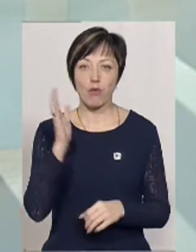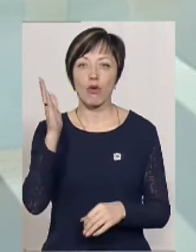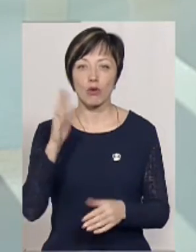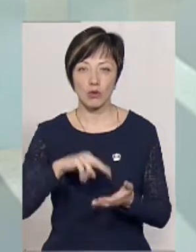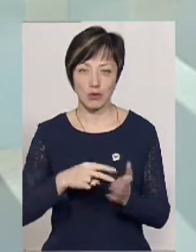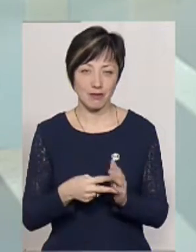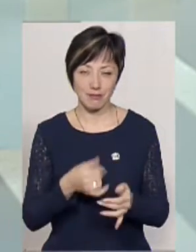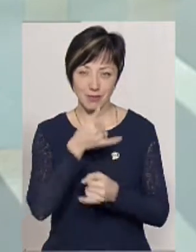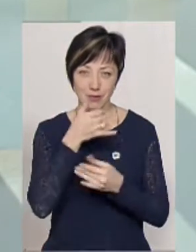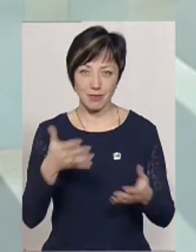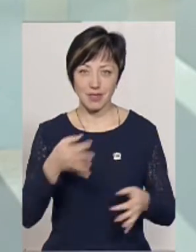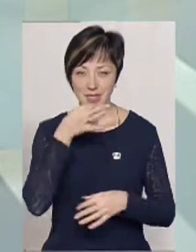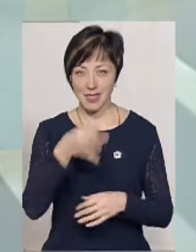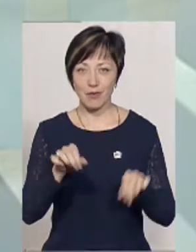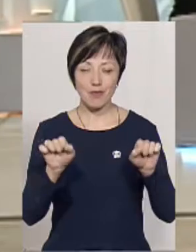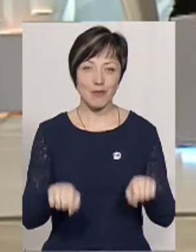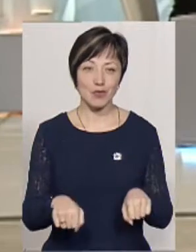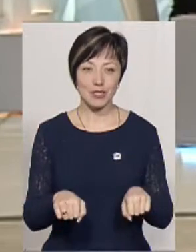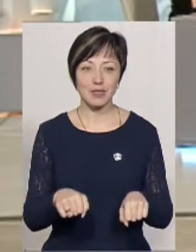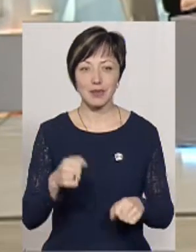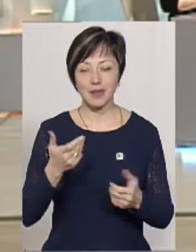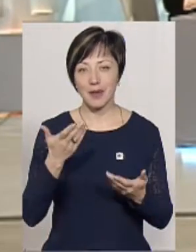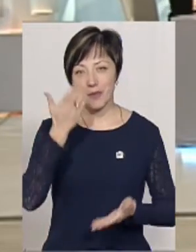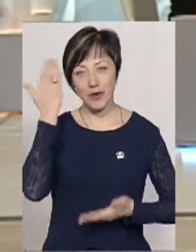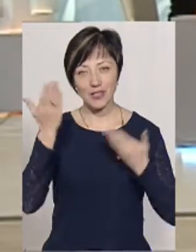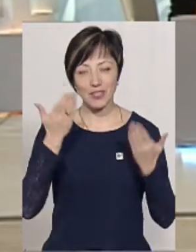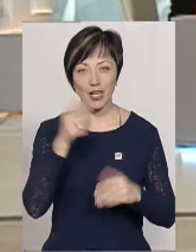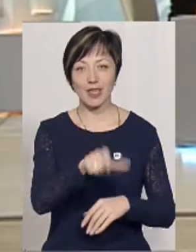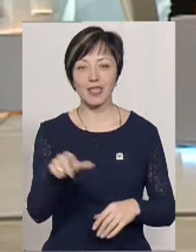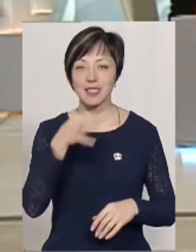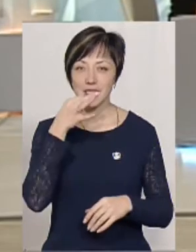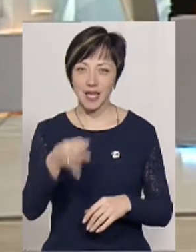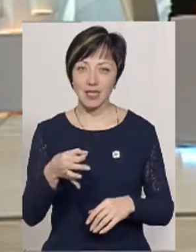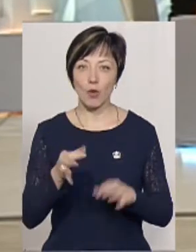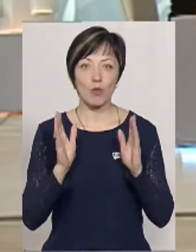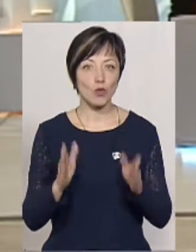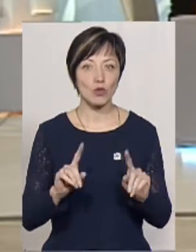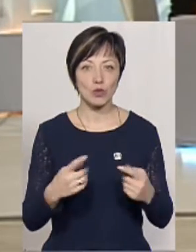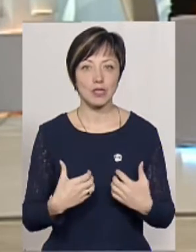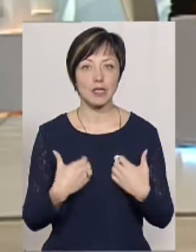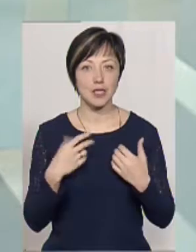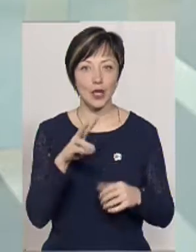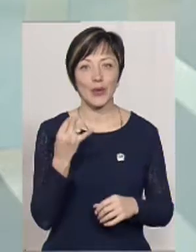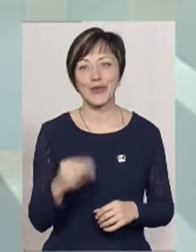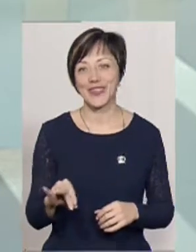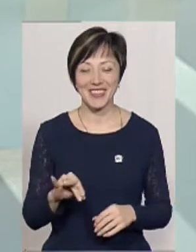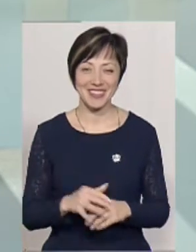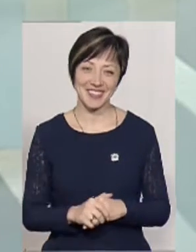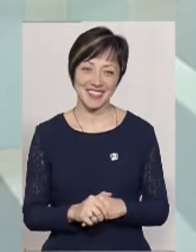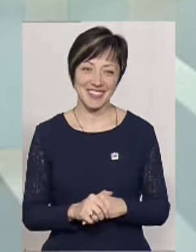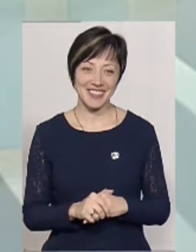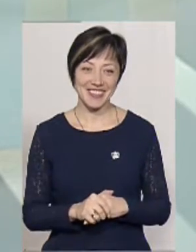прогнози переугадування. Да, тобто, можна порозважати глядачів, сказати там буде дуже страшний лютий.